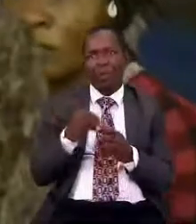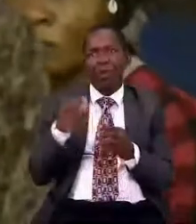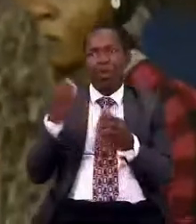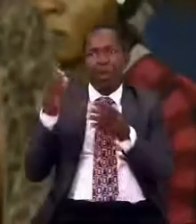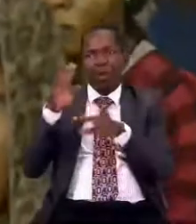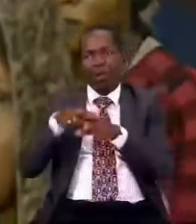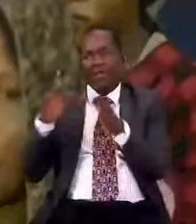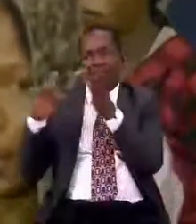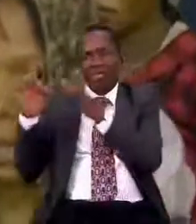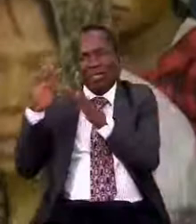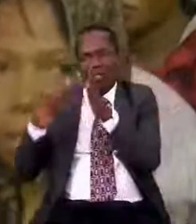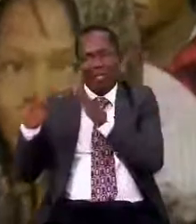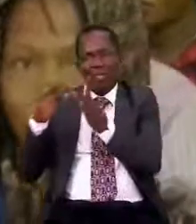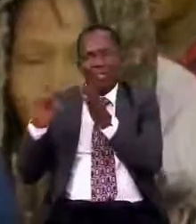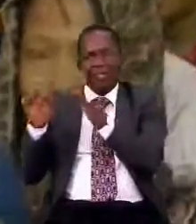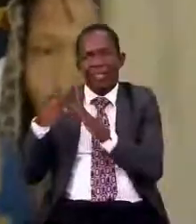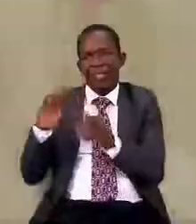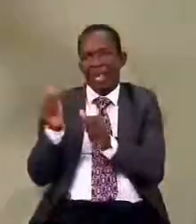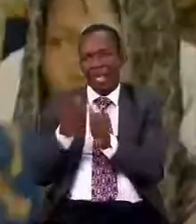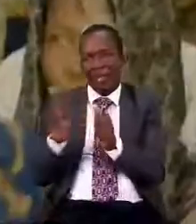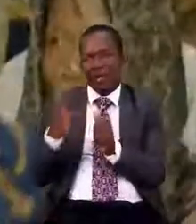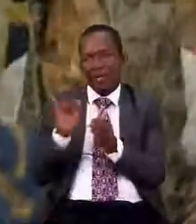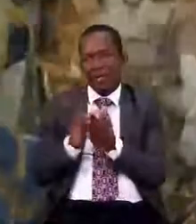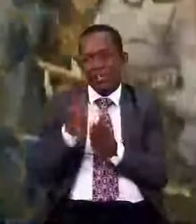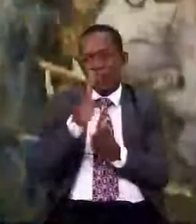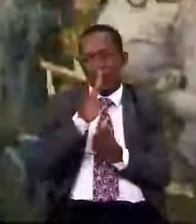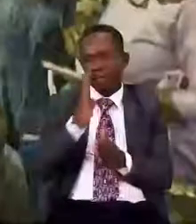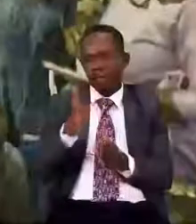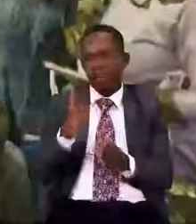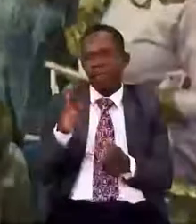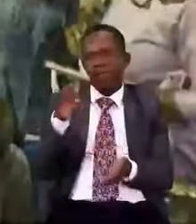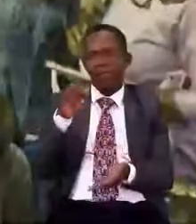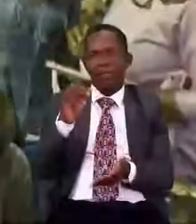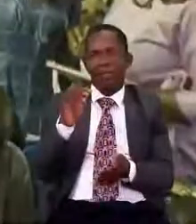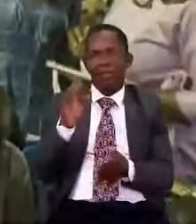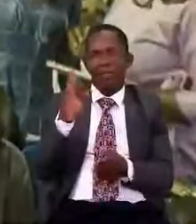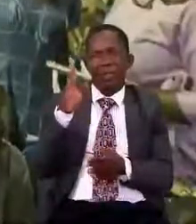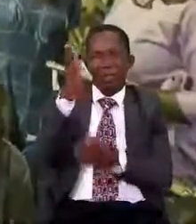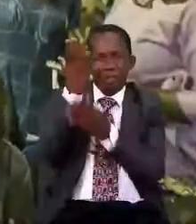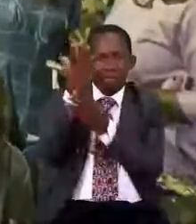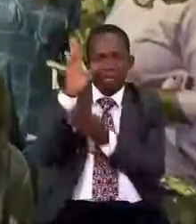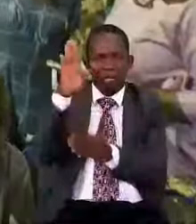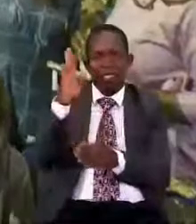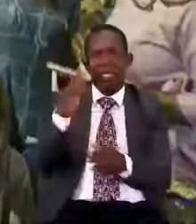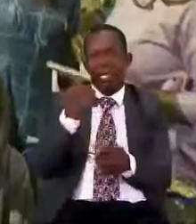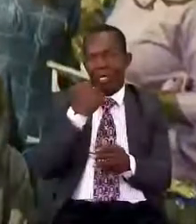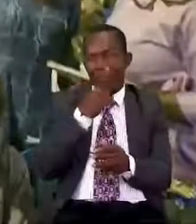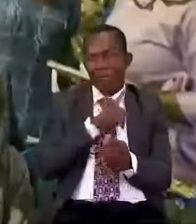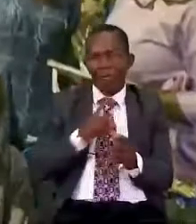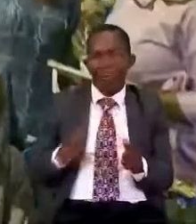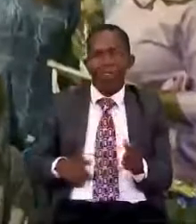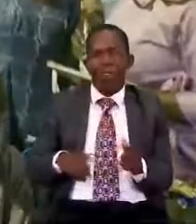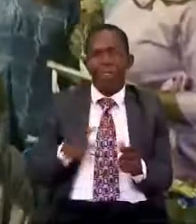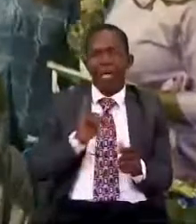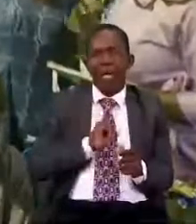debout. Et en te mettant debout, tu dis, Seigneur, je te remercie pour Jésus, ton Fils